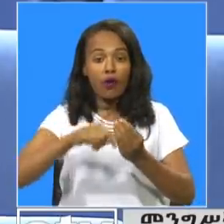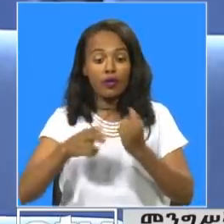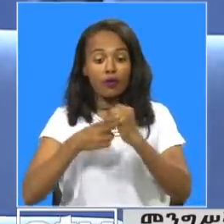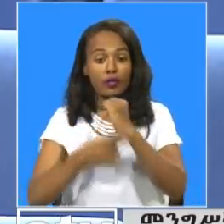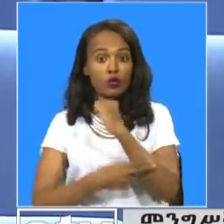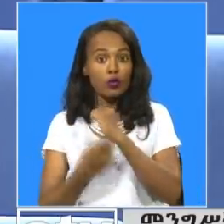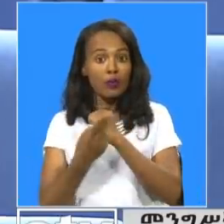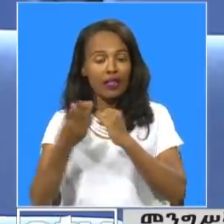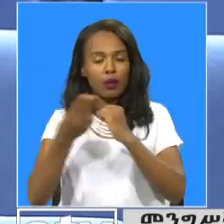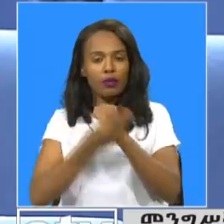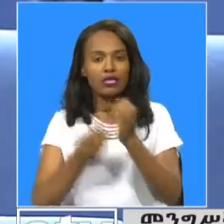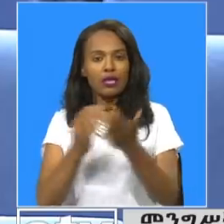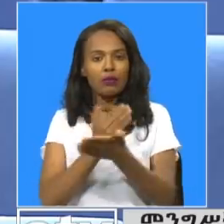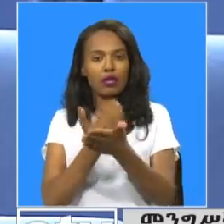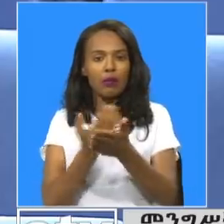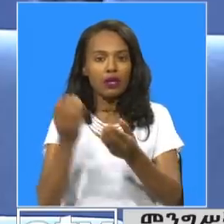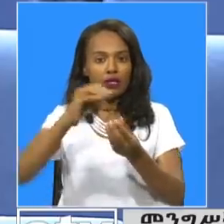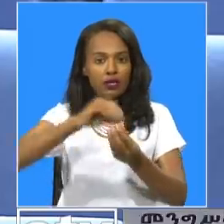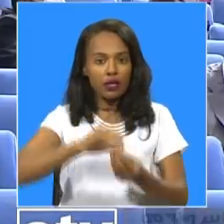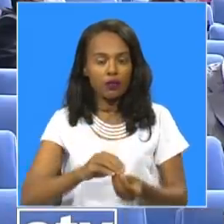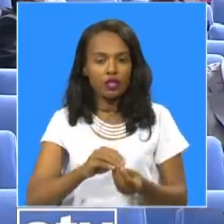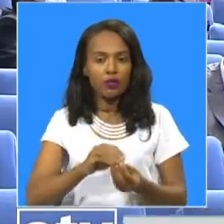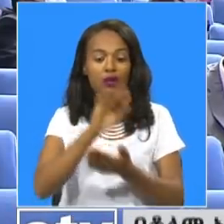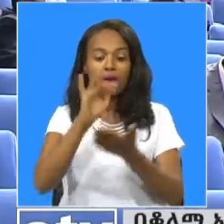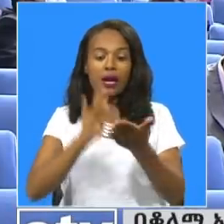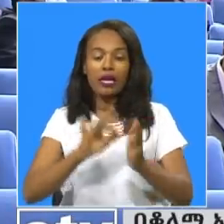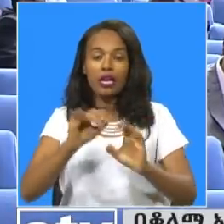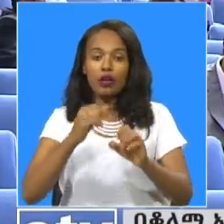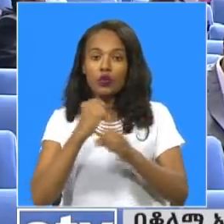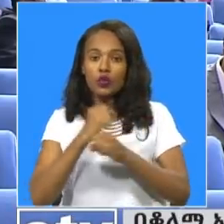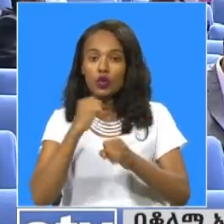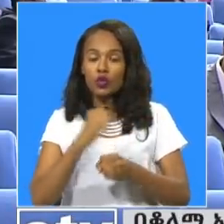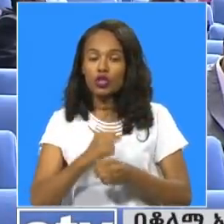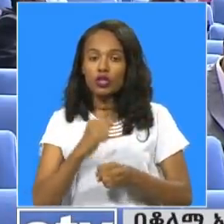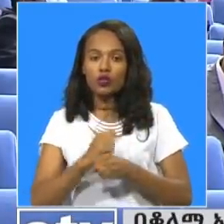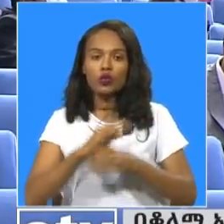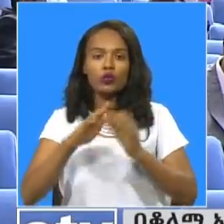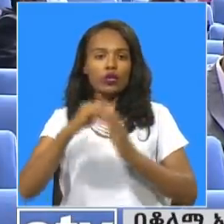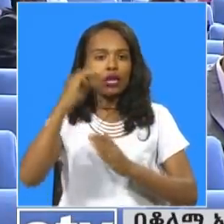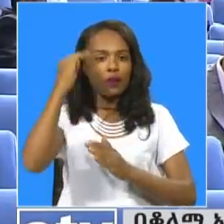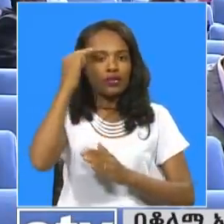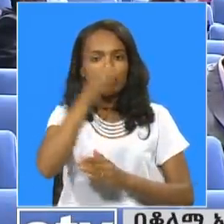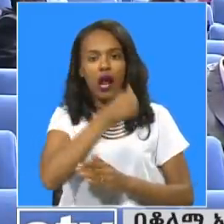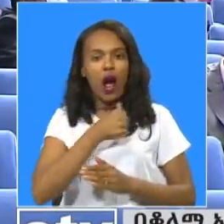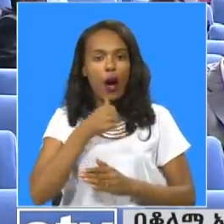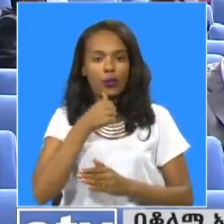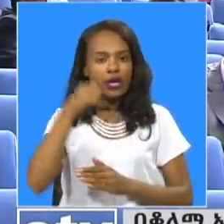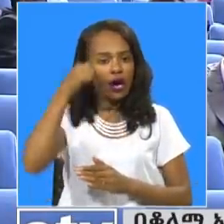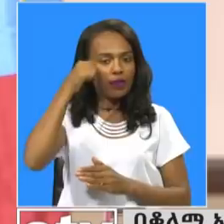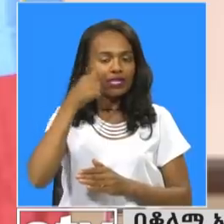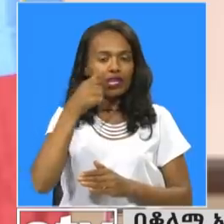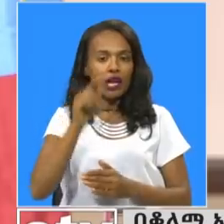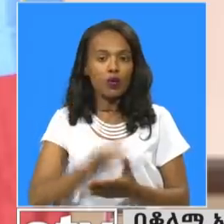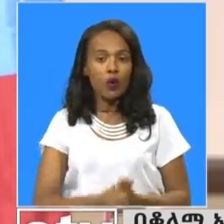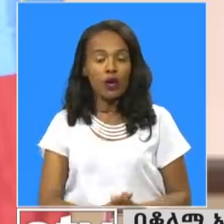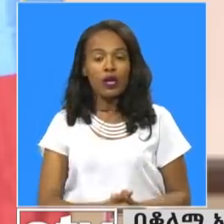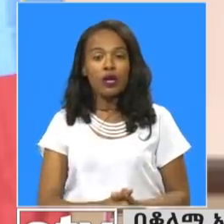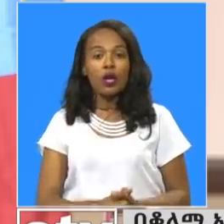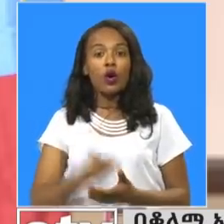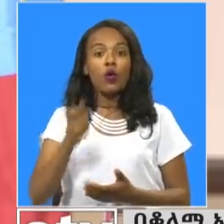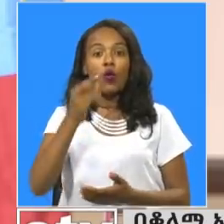በመጠቀም የስንዴ ምርታማነትን ለመጨመር ቴክኖሎጂን ማዕከል ያደረጉ ስራዎች እንደተሰሩም ጠቅላይ ሚኒስትር አብይ አህመድ አንስተዋል።